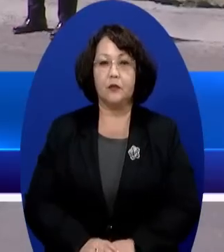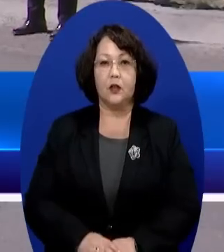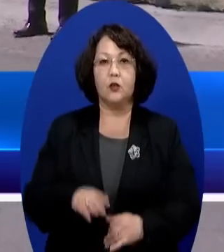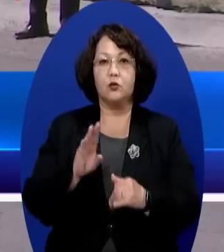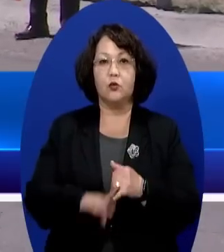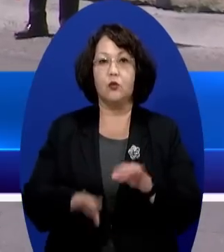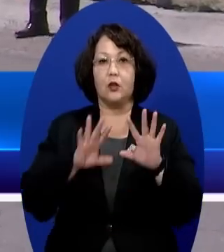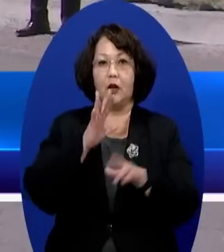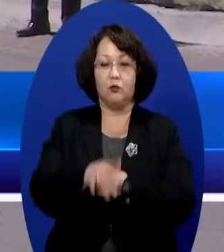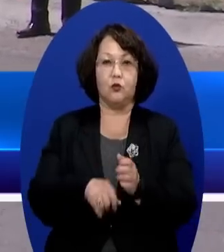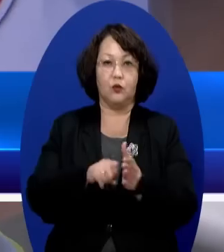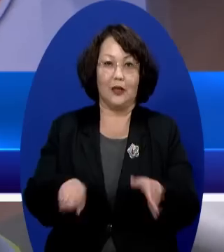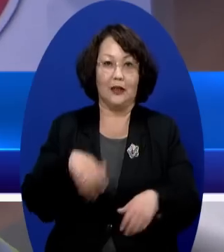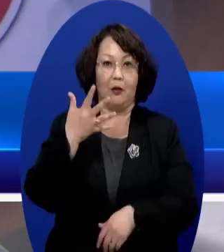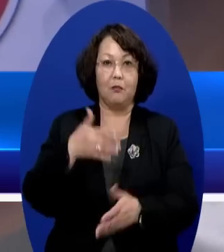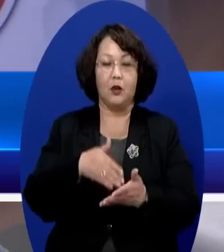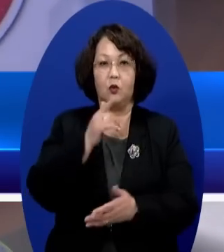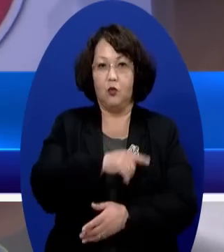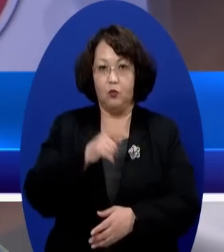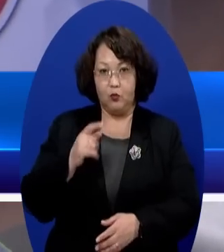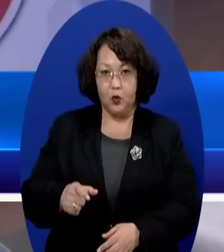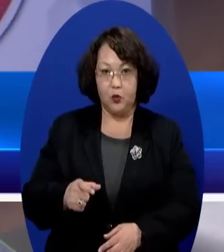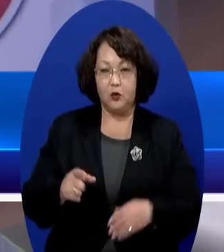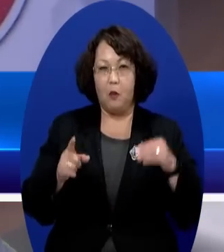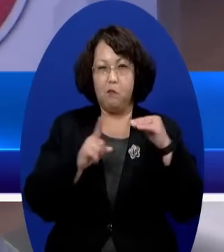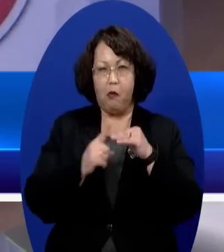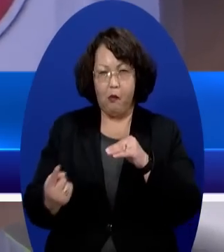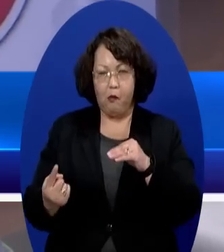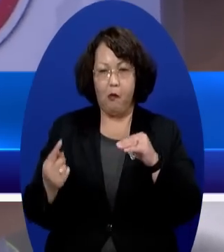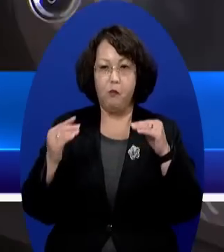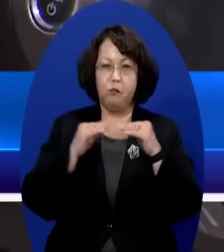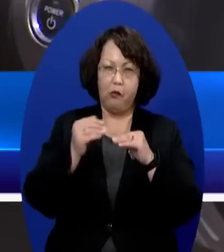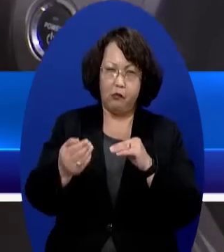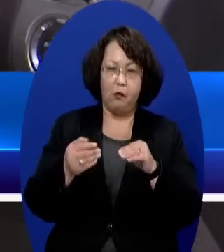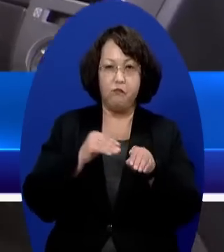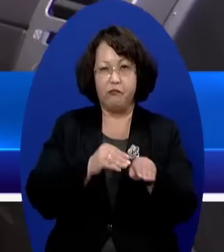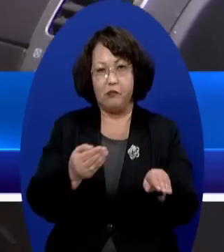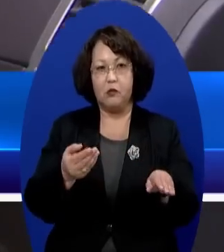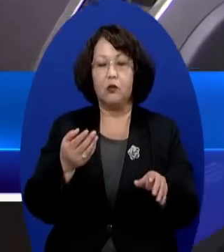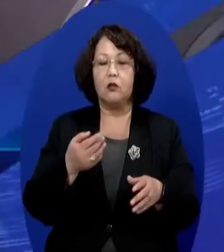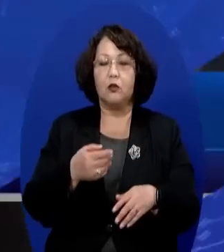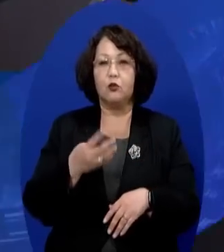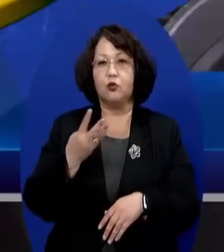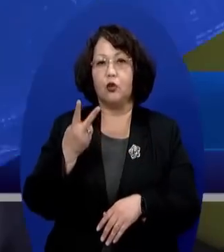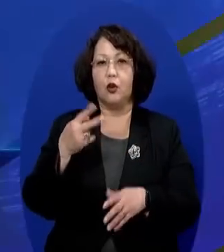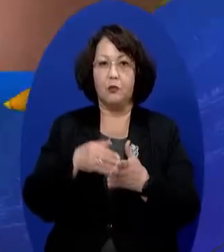Сүүлийн 10 жилд 5,000 хүн зам тээврийн ослоо шалтгаалan амьнасаа алдаж 42,000 хүн гэмтжээ.